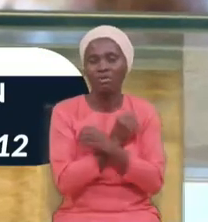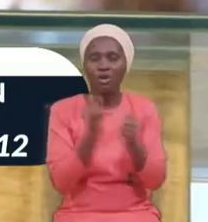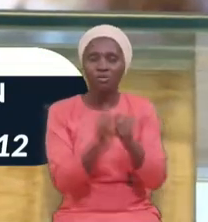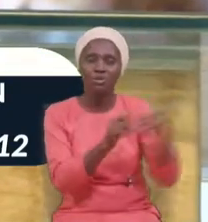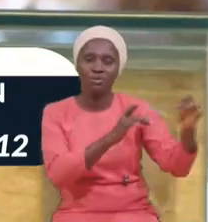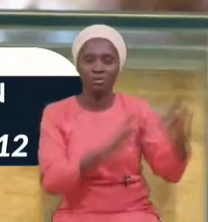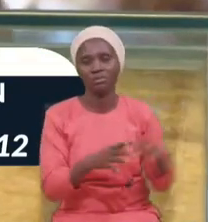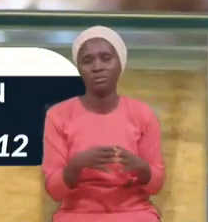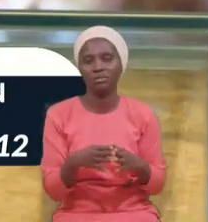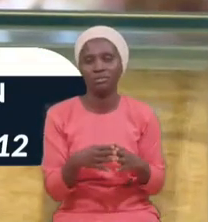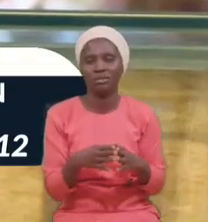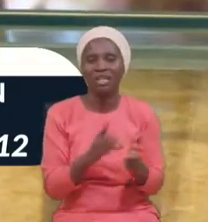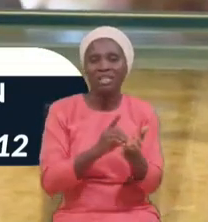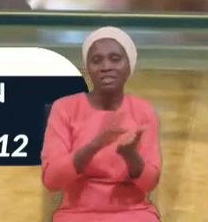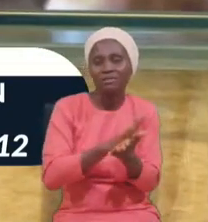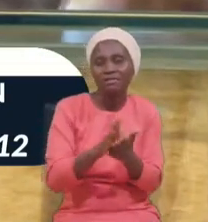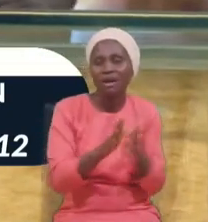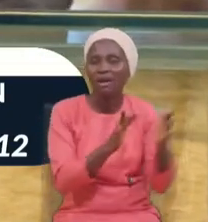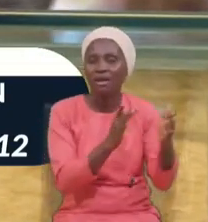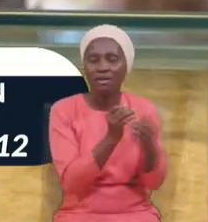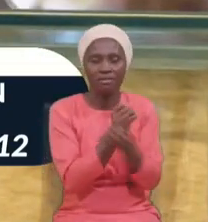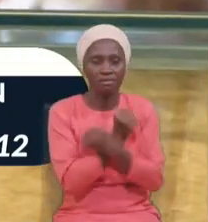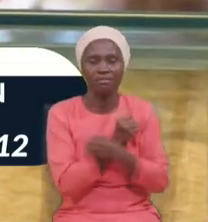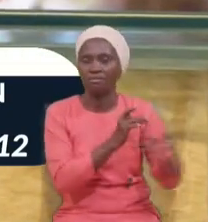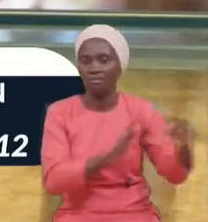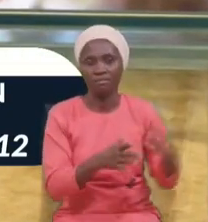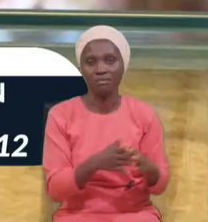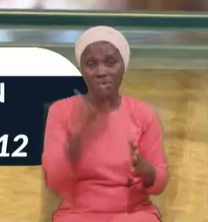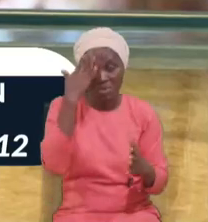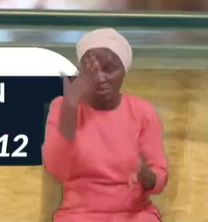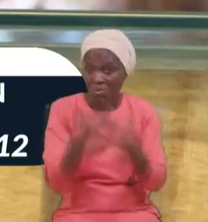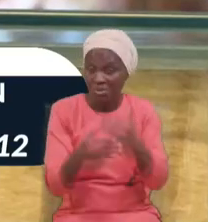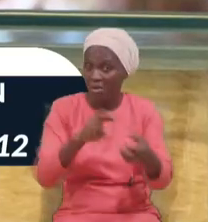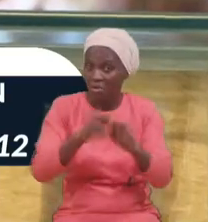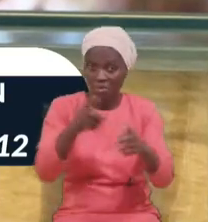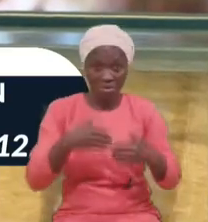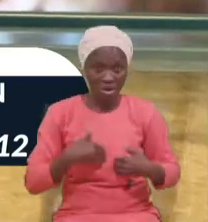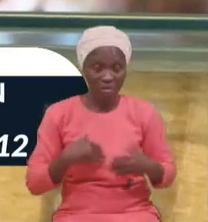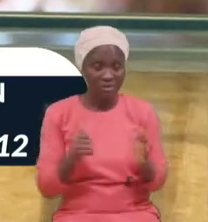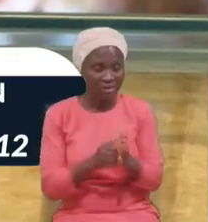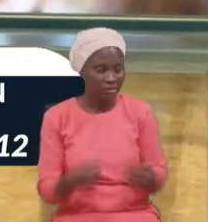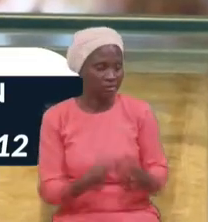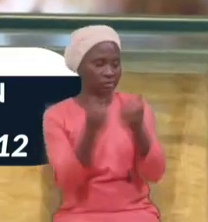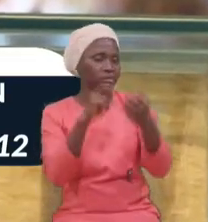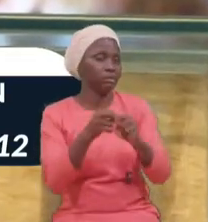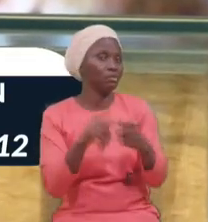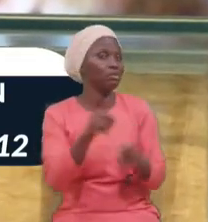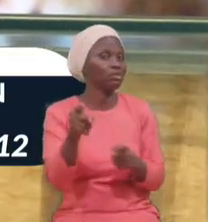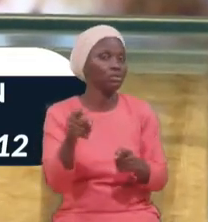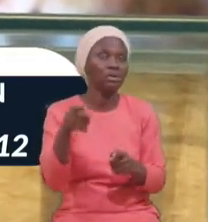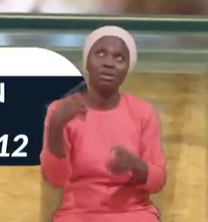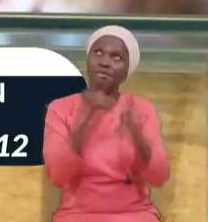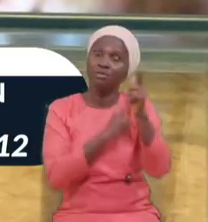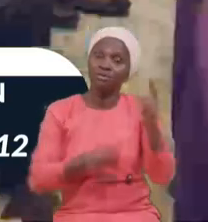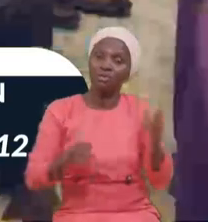de sympathie, de sympathie divine. Ou est-ce que quelque chose que vous traversez, et cela se présente comme un défi